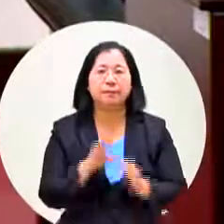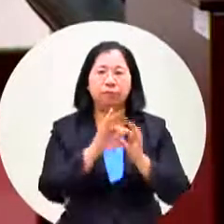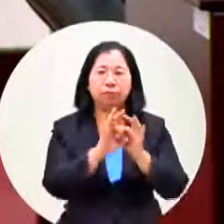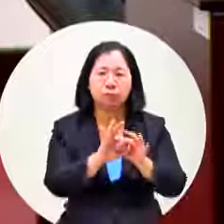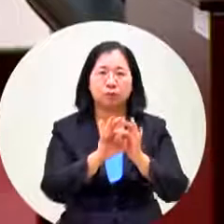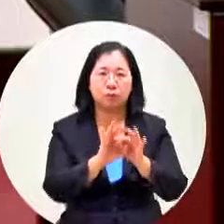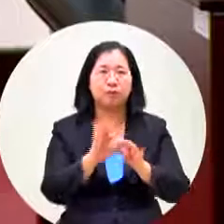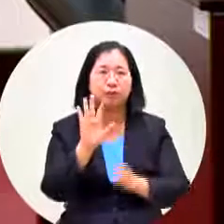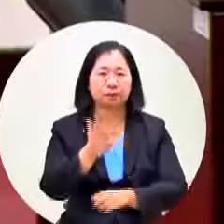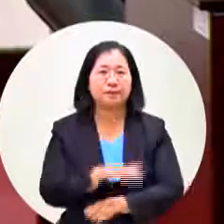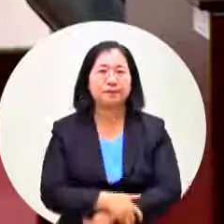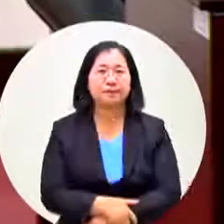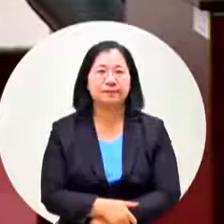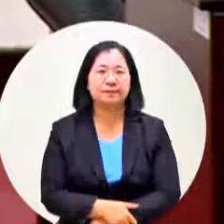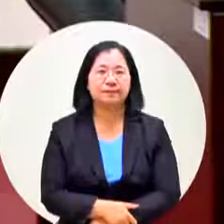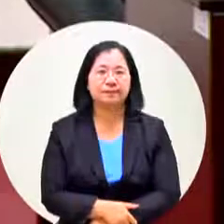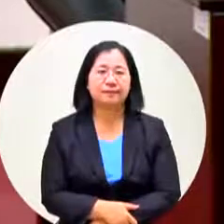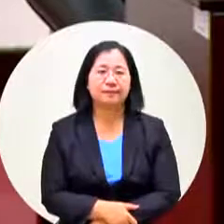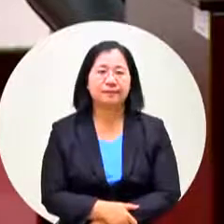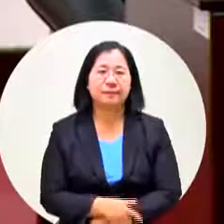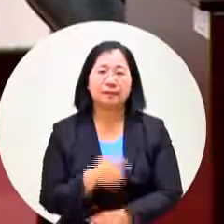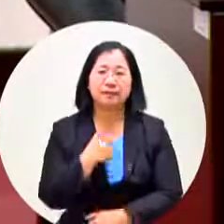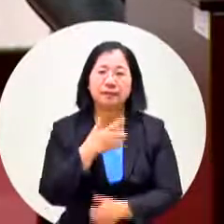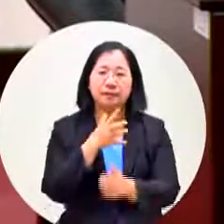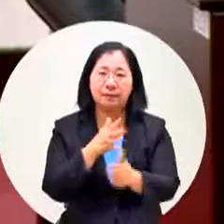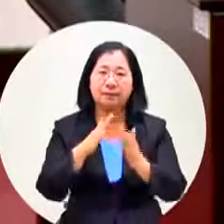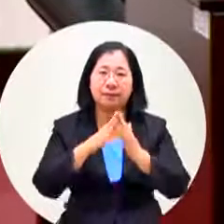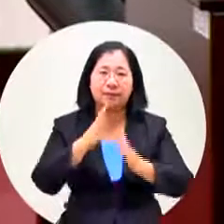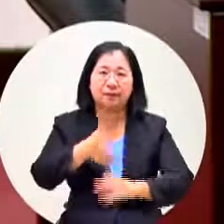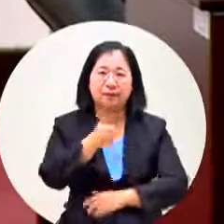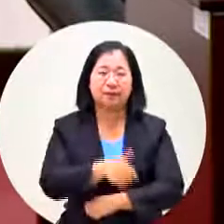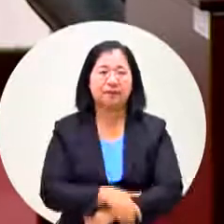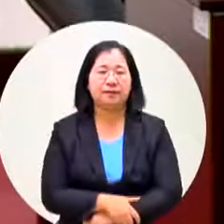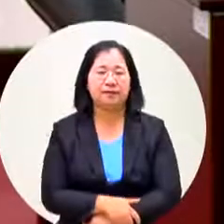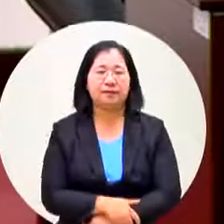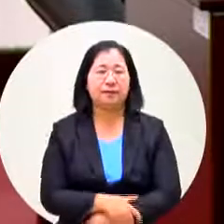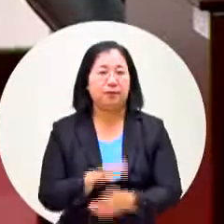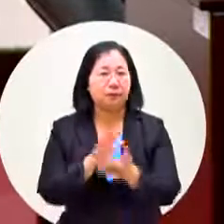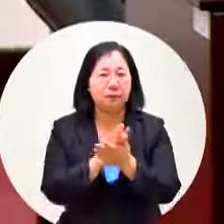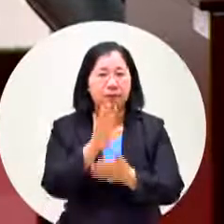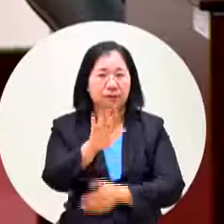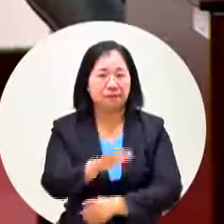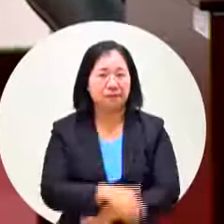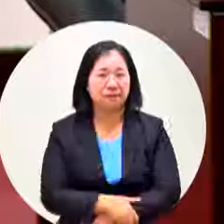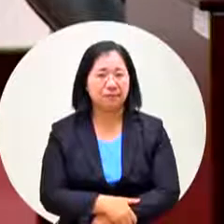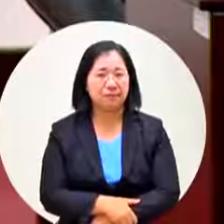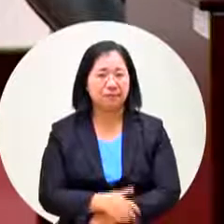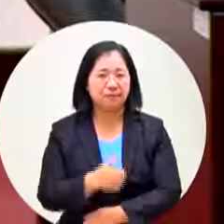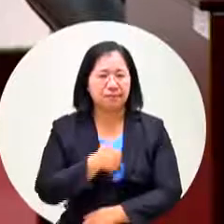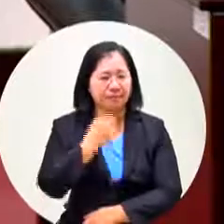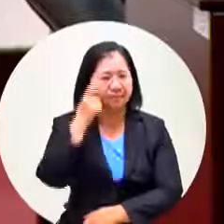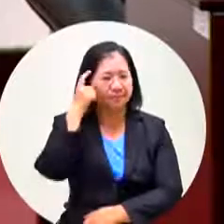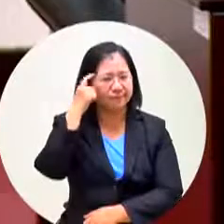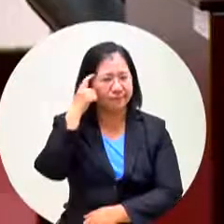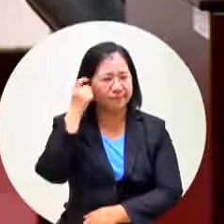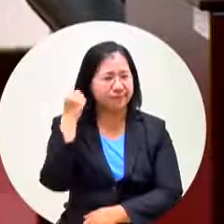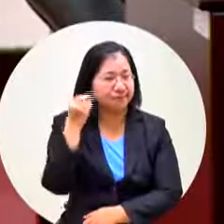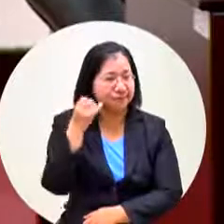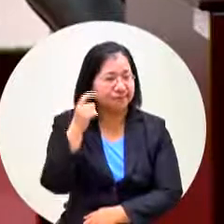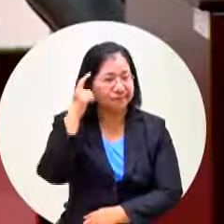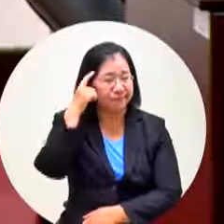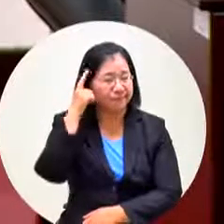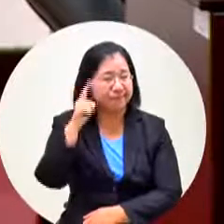常的关心。我想要讲，来请问咱市长，啊，咱未来有较新的想法、较